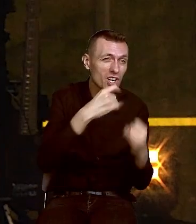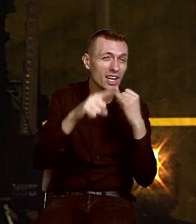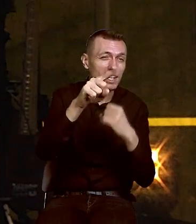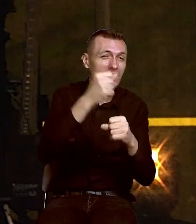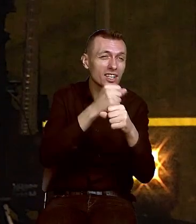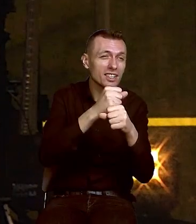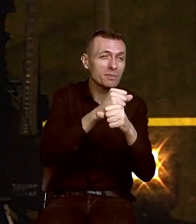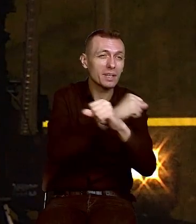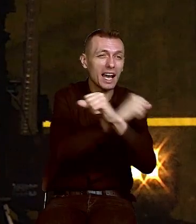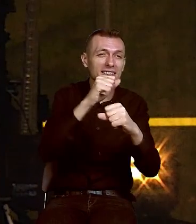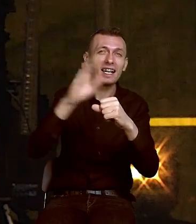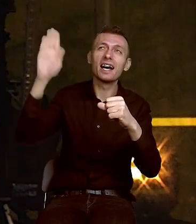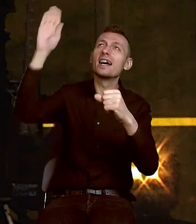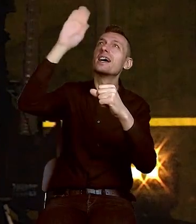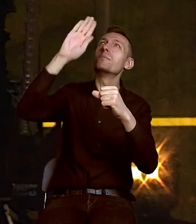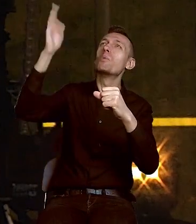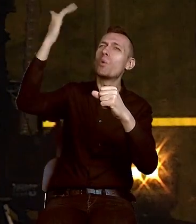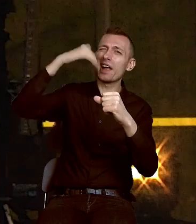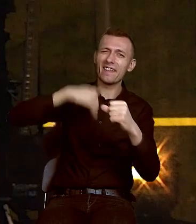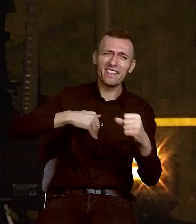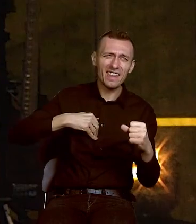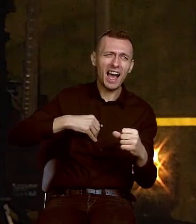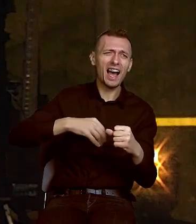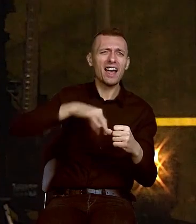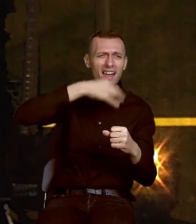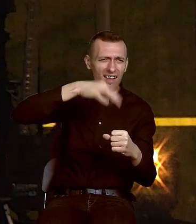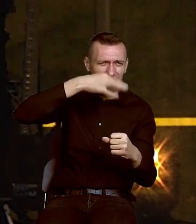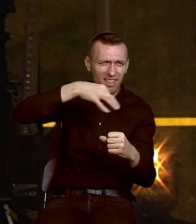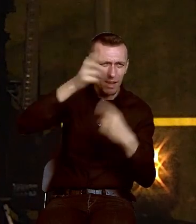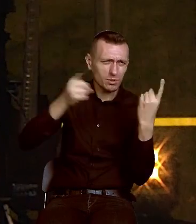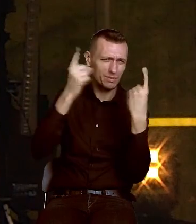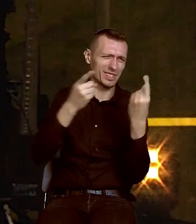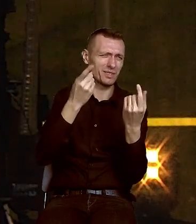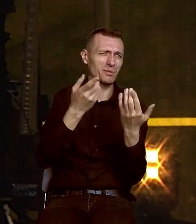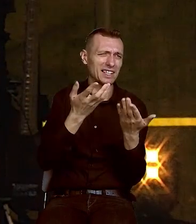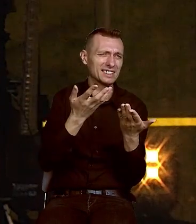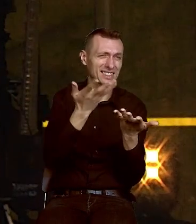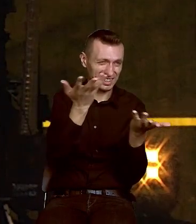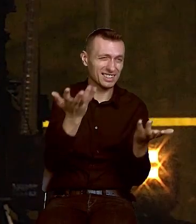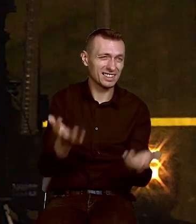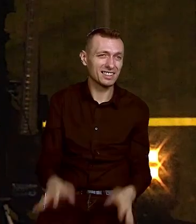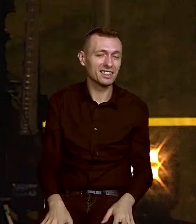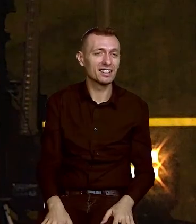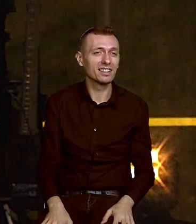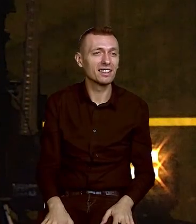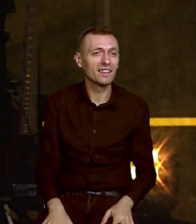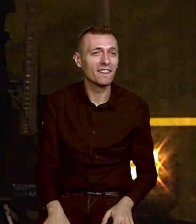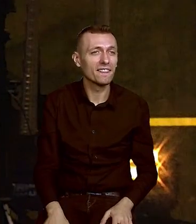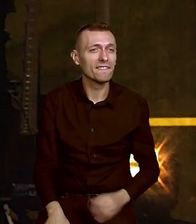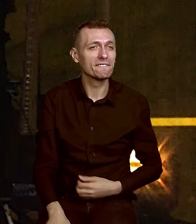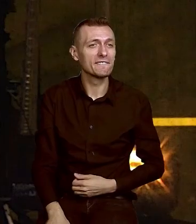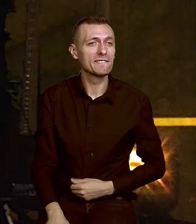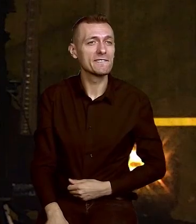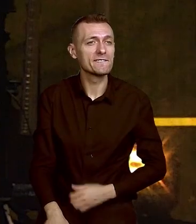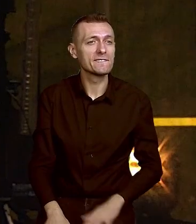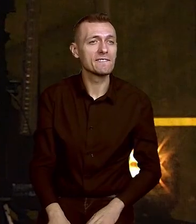Może? Oczywiście, że tak. I to tak się właśnie często dzieje. Może mieć na przykład dla